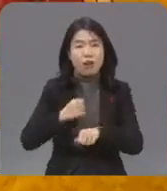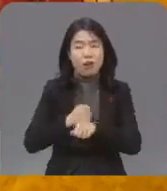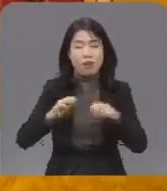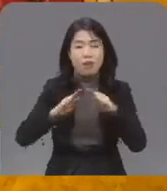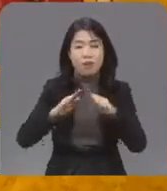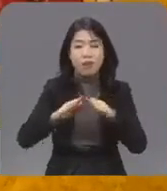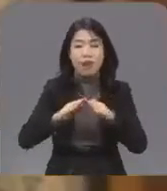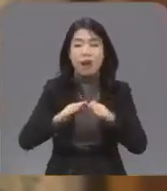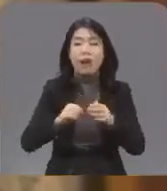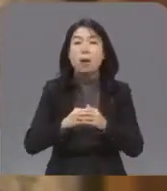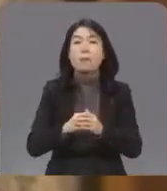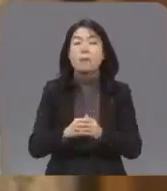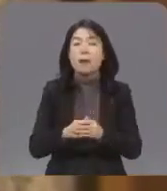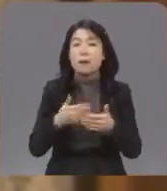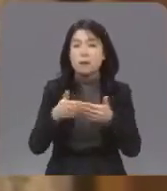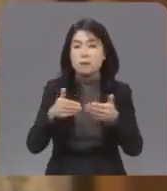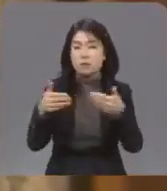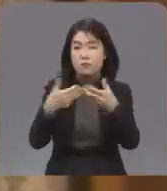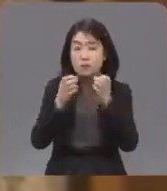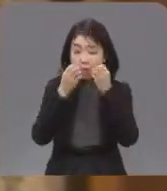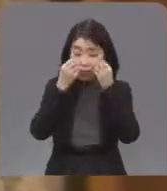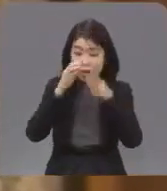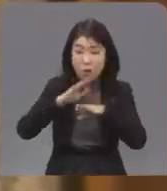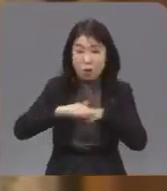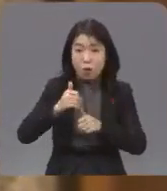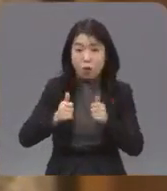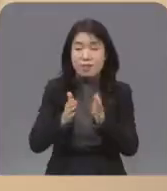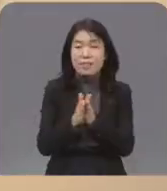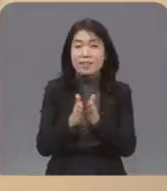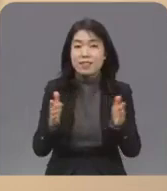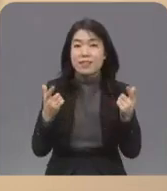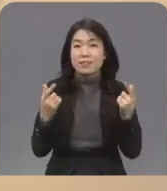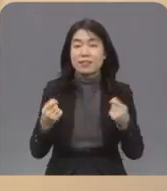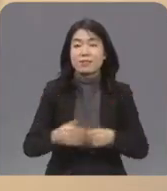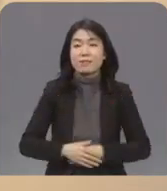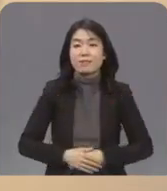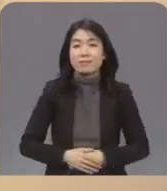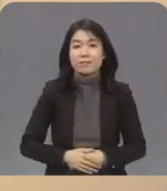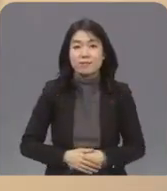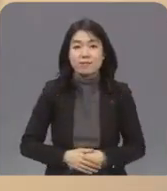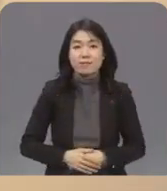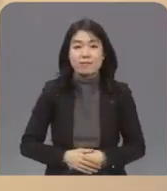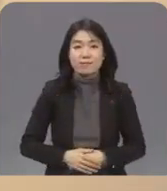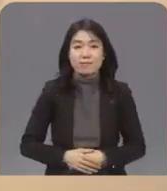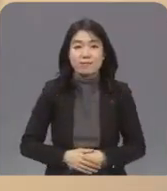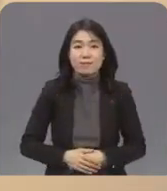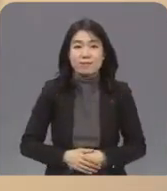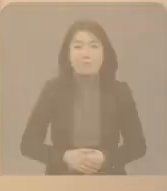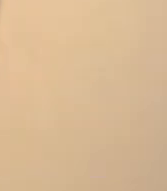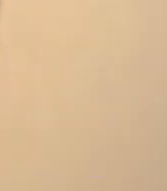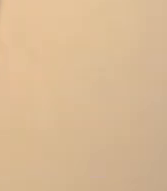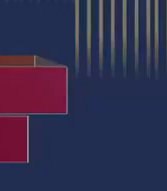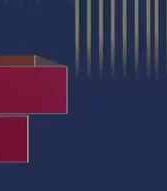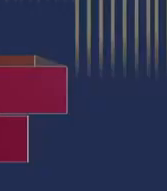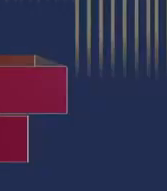경남 미술계의 실험적인 도전이 새해부터 시작되고 있습니다. KBS 뉴스 배수영입니다.